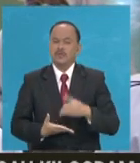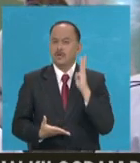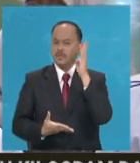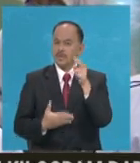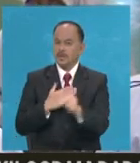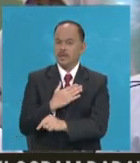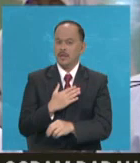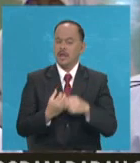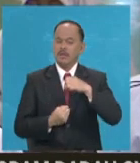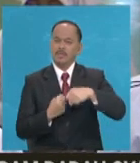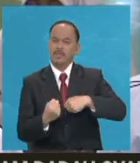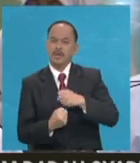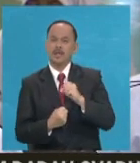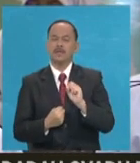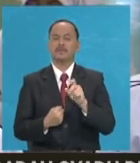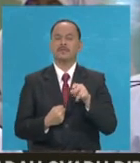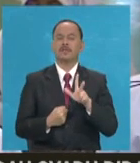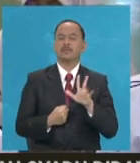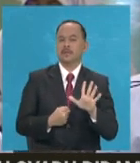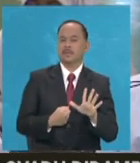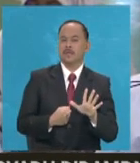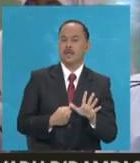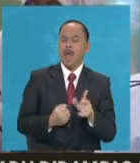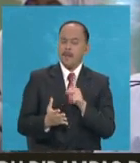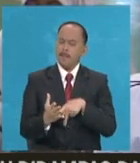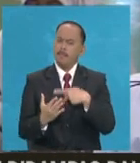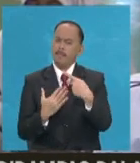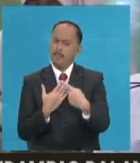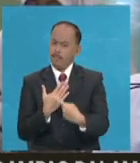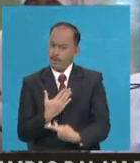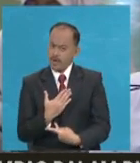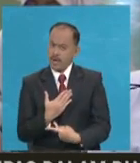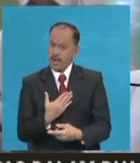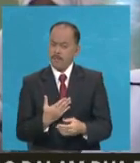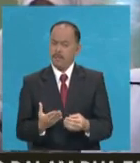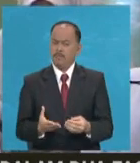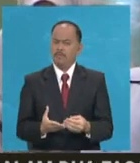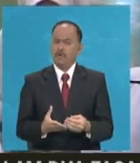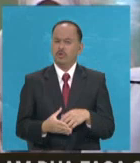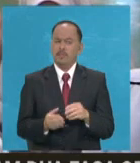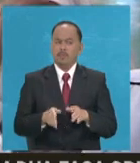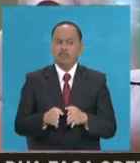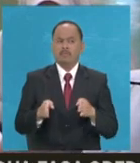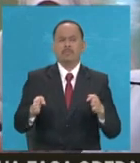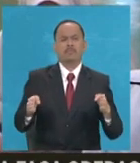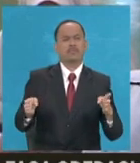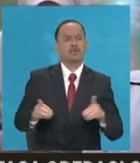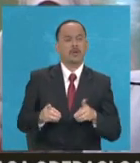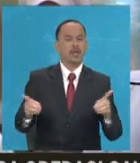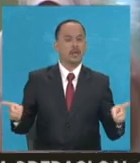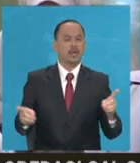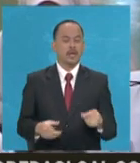sosialisasi SBB 35 Ani adalah program dalam menekan generasi baru